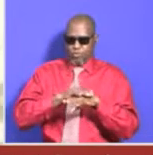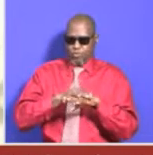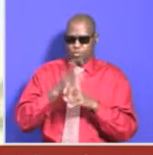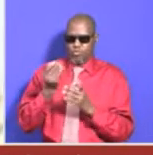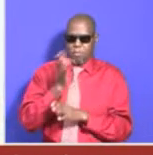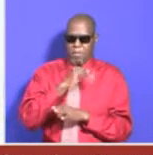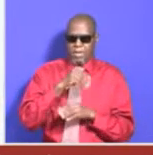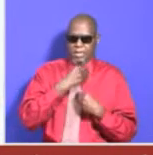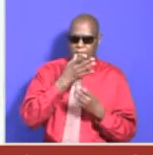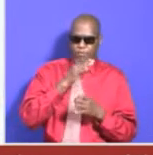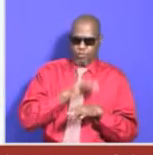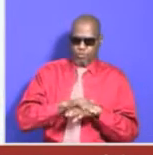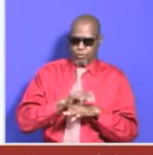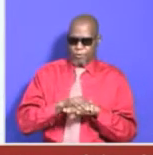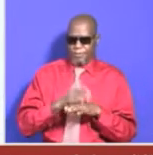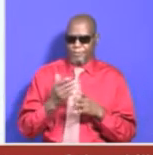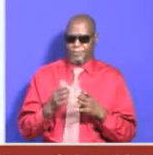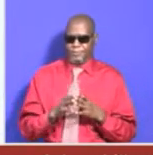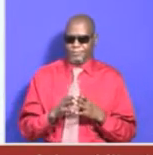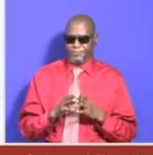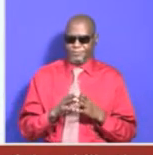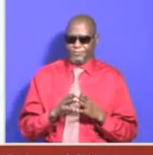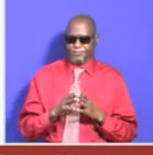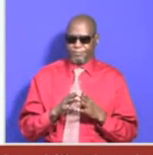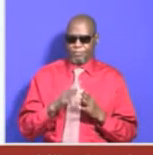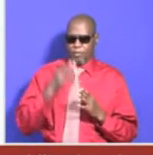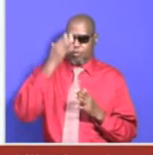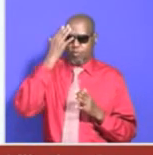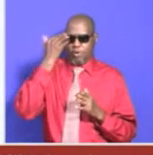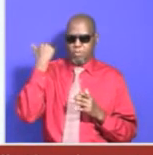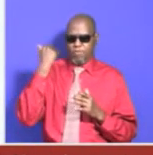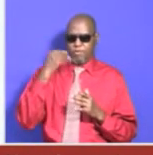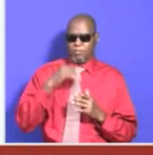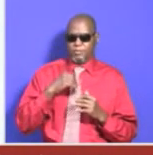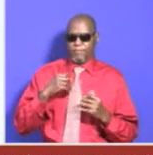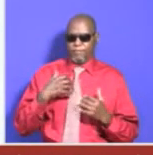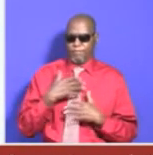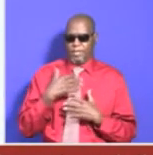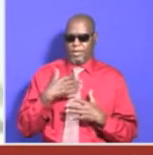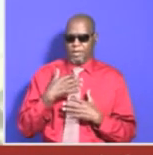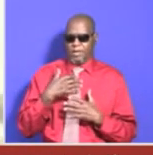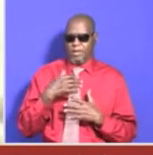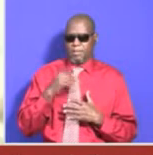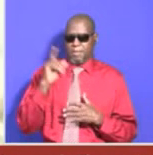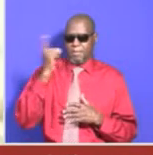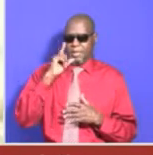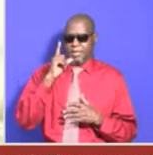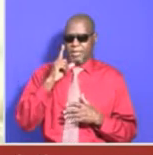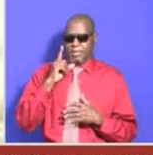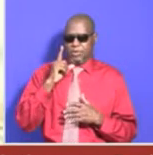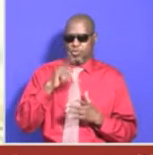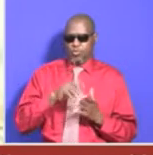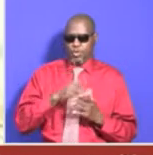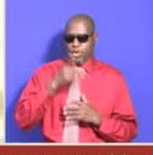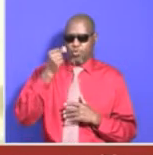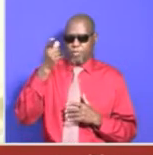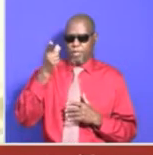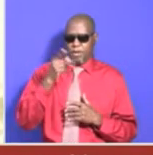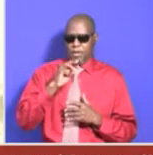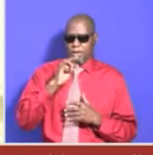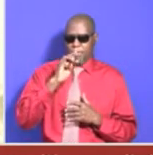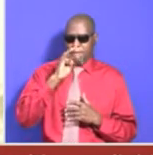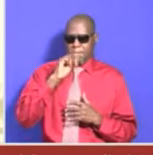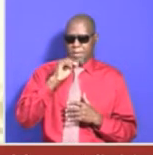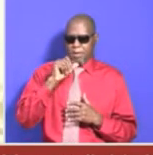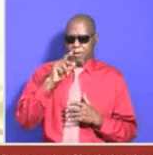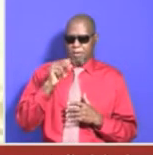nyinyi pia mtende wema. Maanake hata niliogopa kumwambia rais kwamba tunaenda huko Meda. Niliogopa kumwambia kwamba